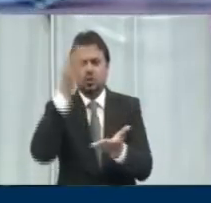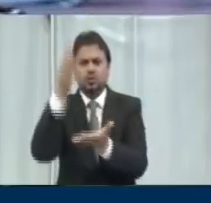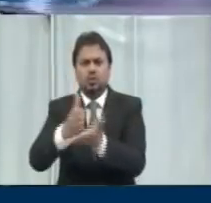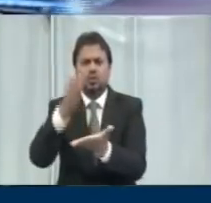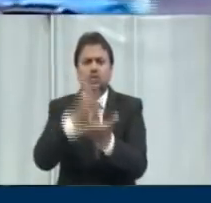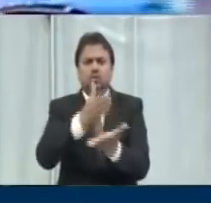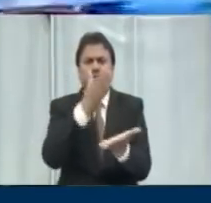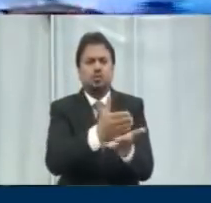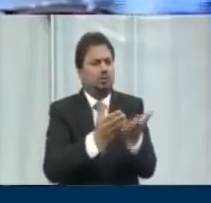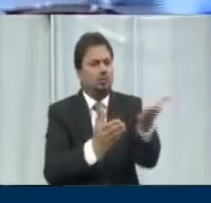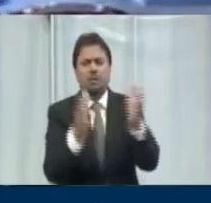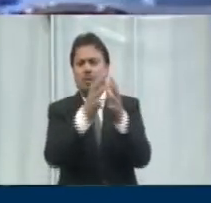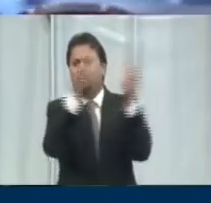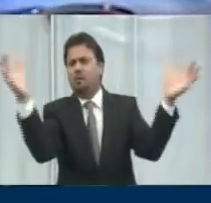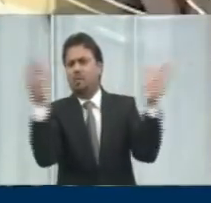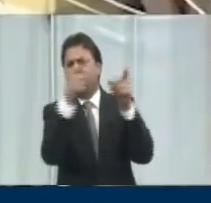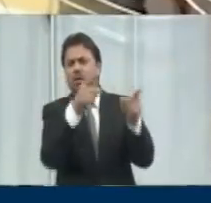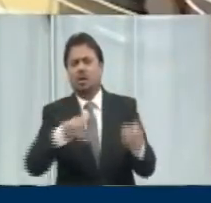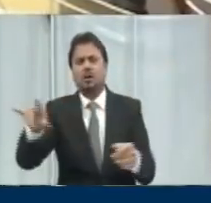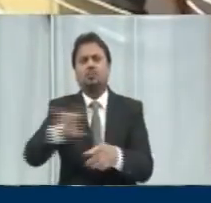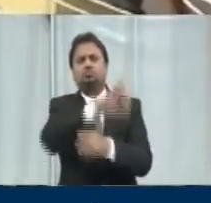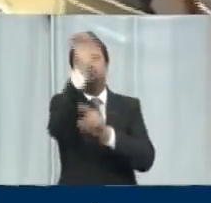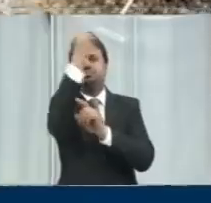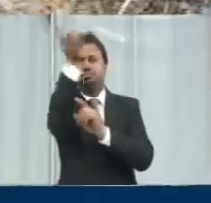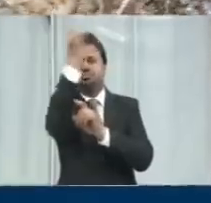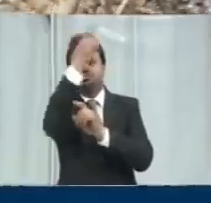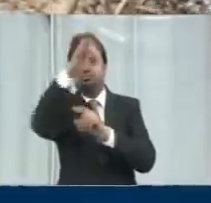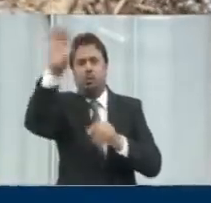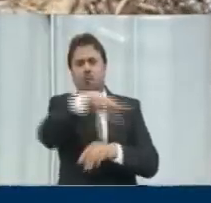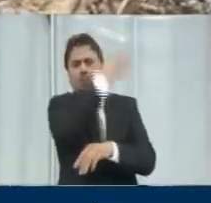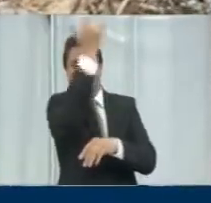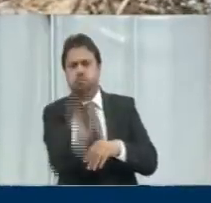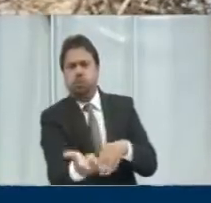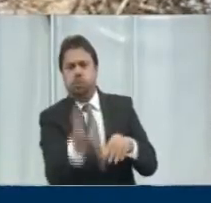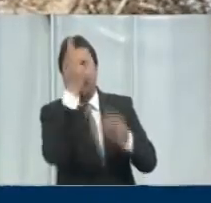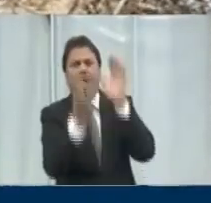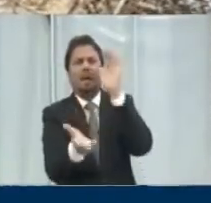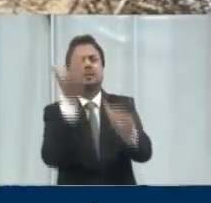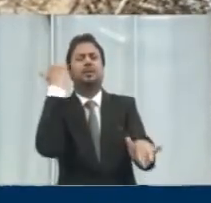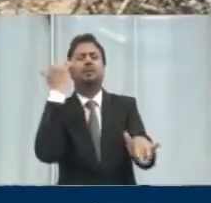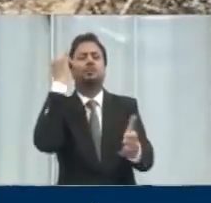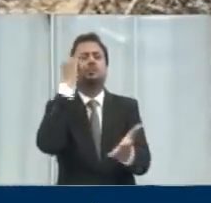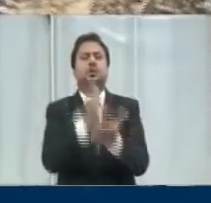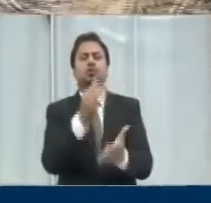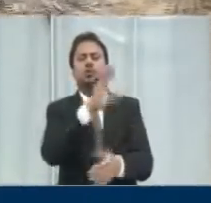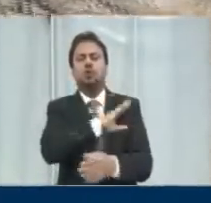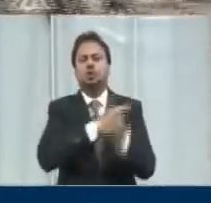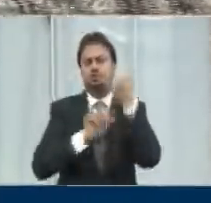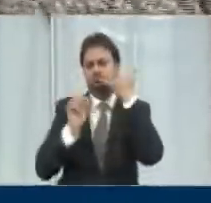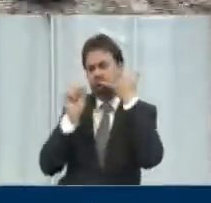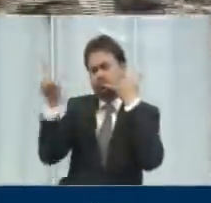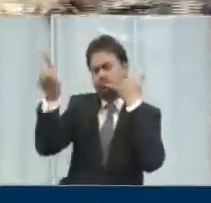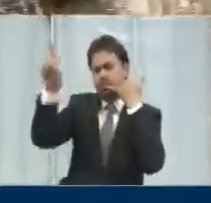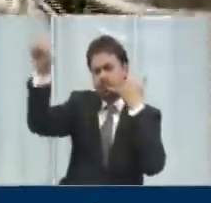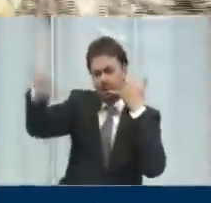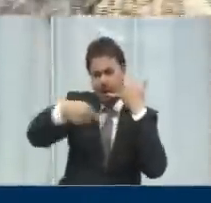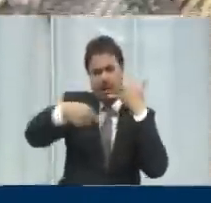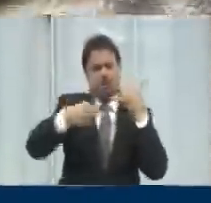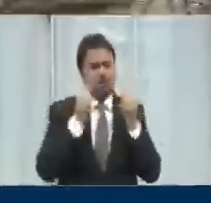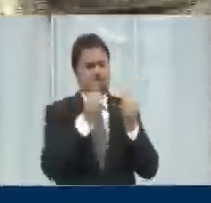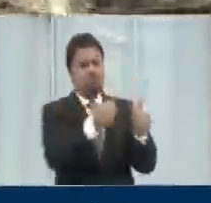لمروحية، يعني على الفور تم الاتصال بالجهات الأمنية، حضرت